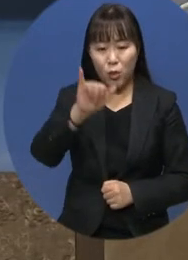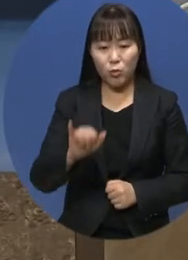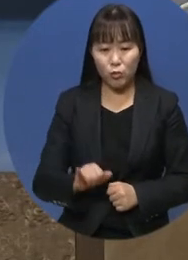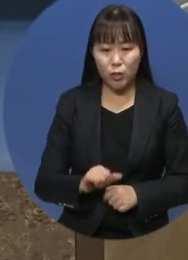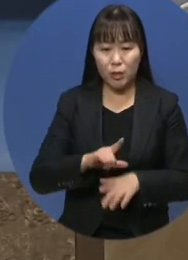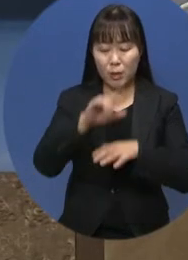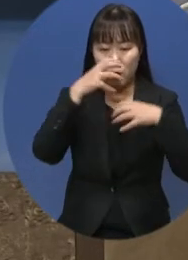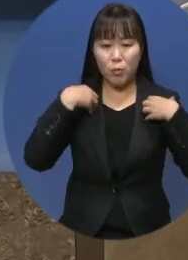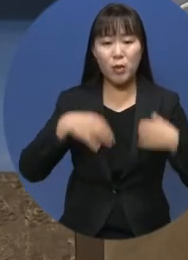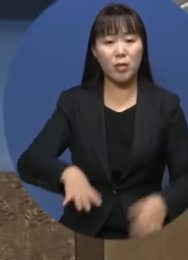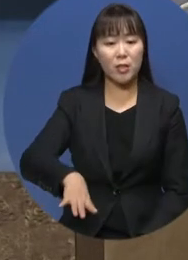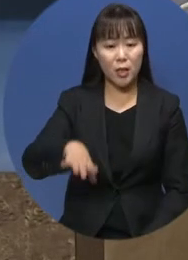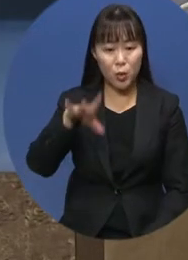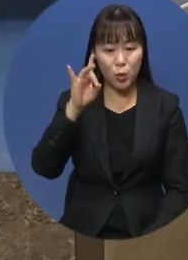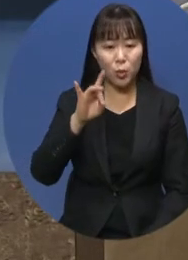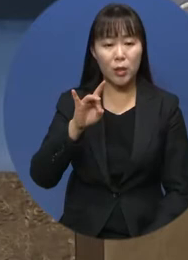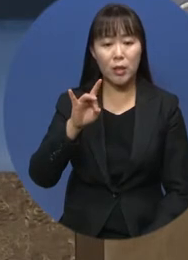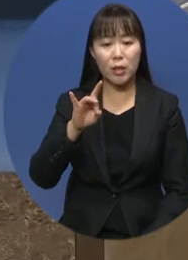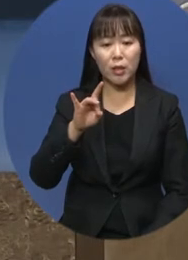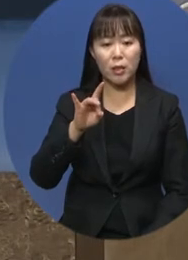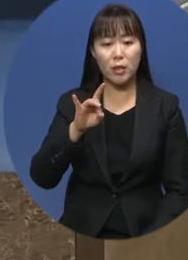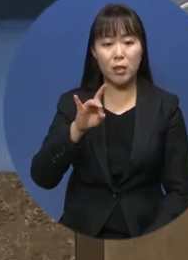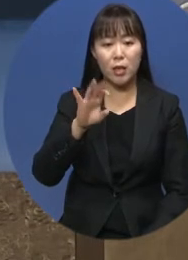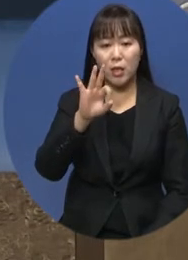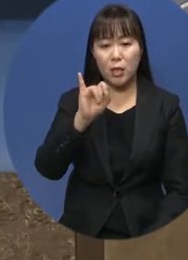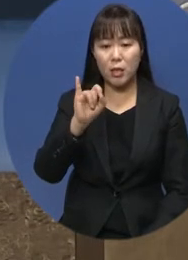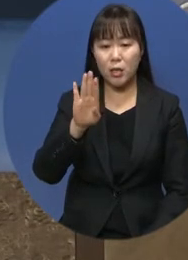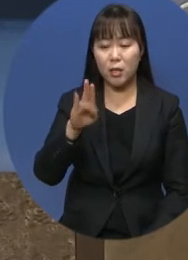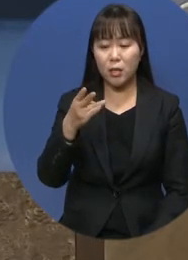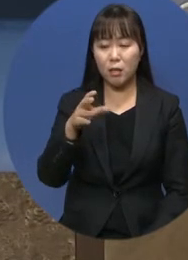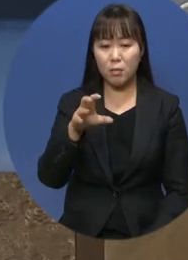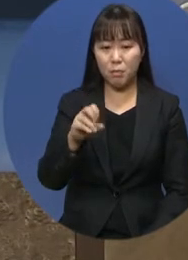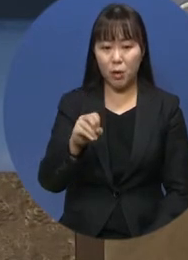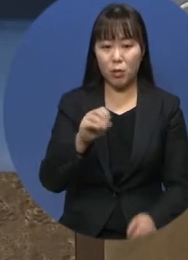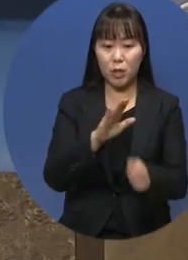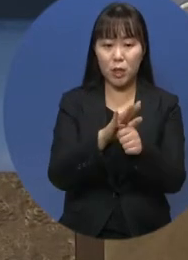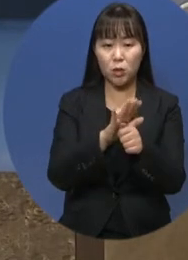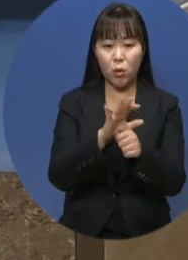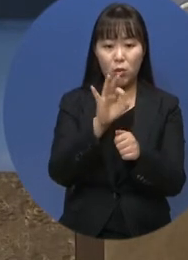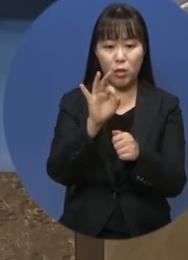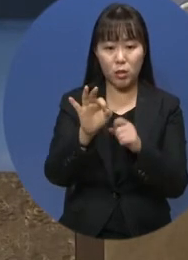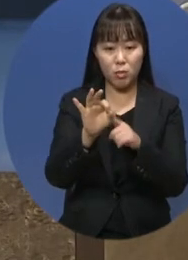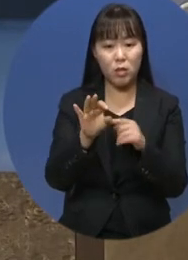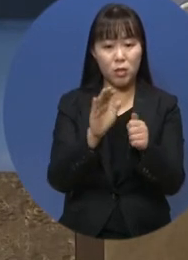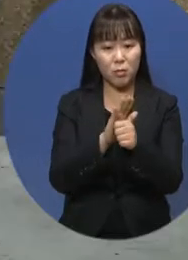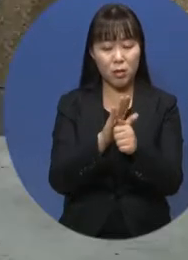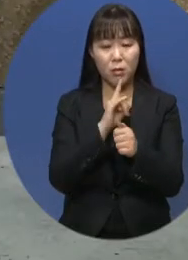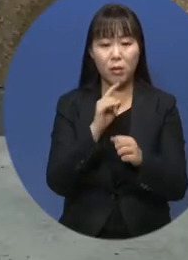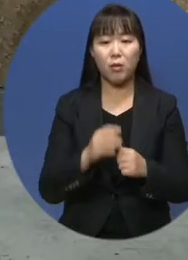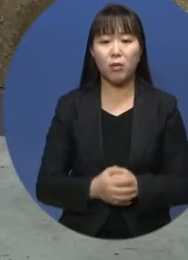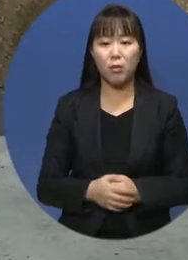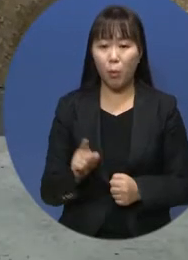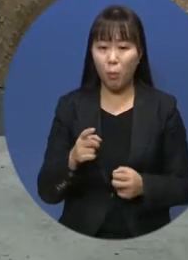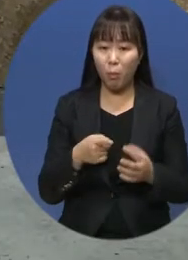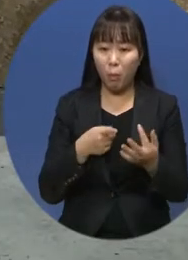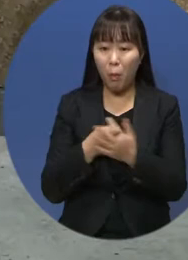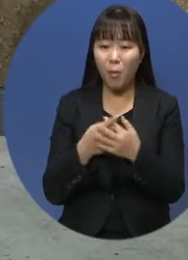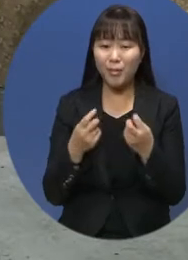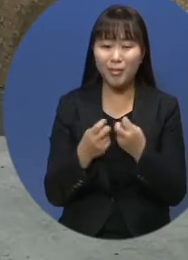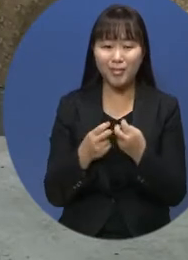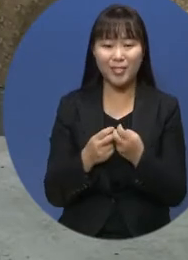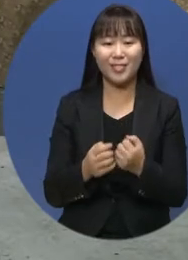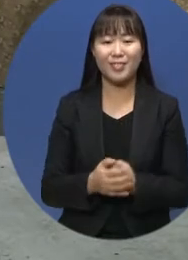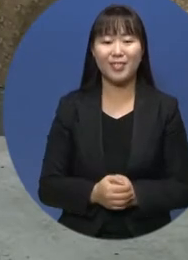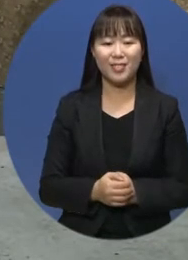지자체에서 최초로 2병 지원금을 지급한다 는 기사를 어디고 이병이 오 이거 어떻게 해줄수 3가